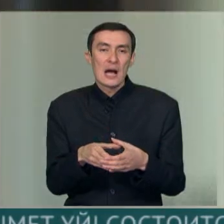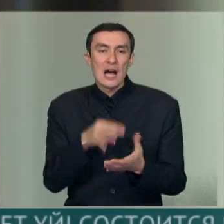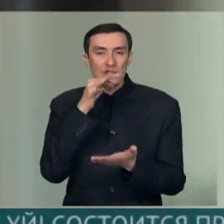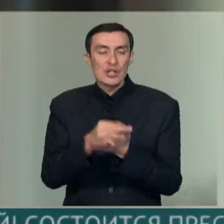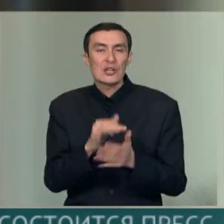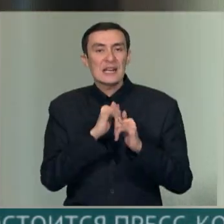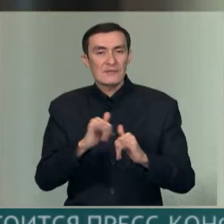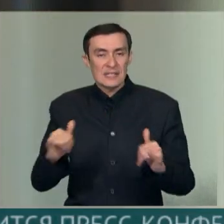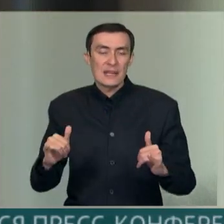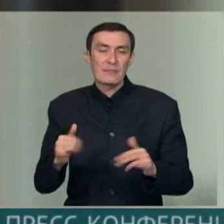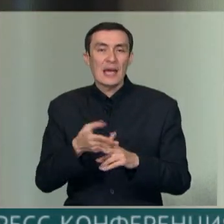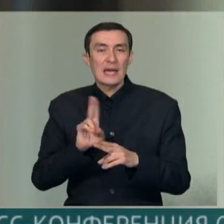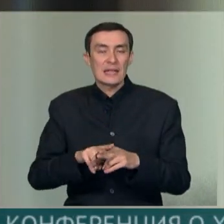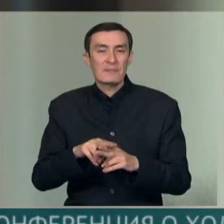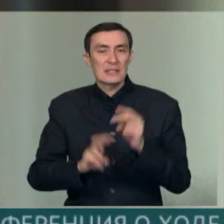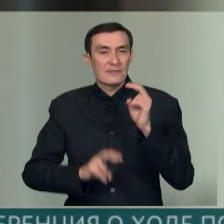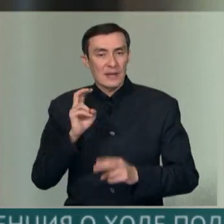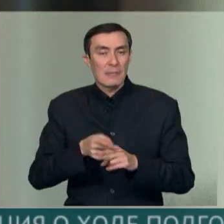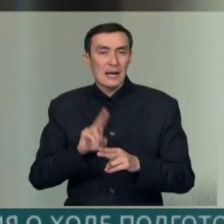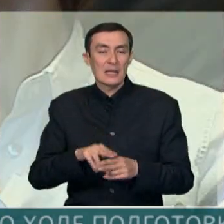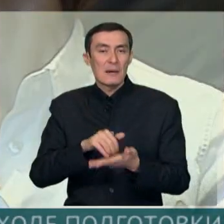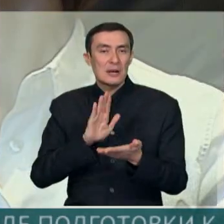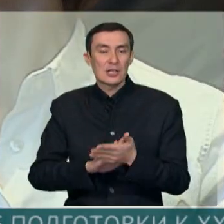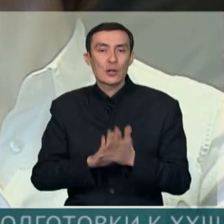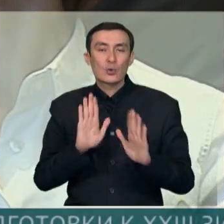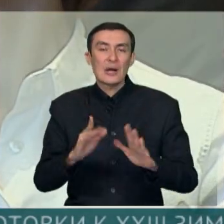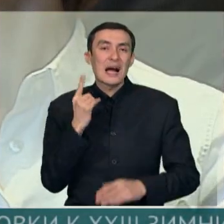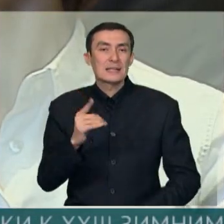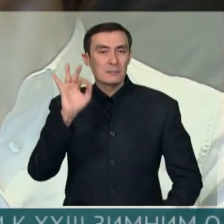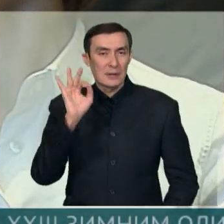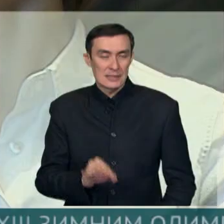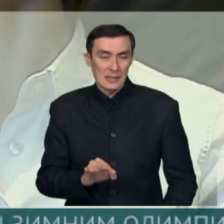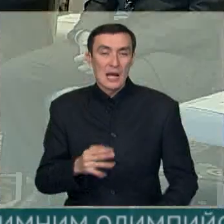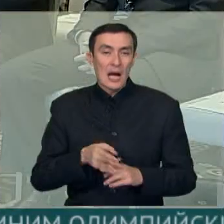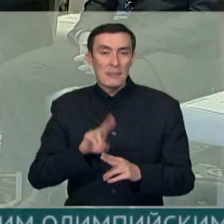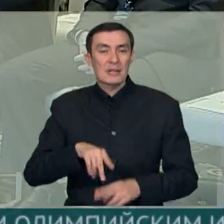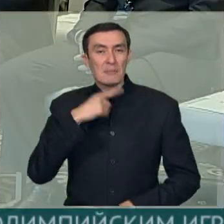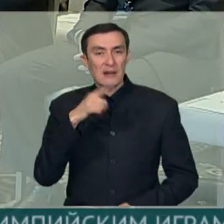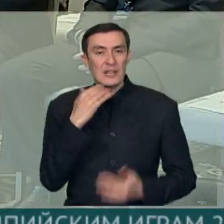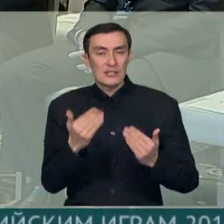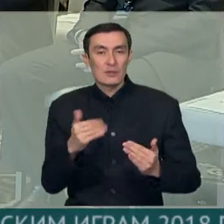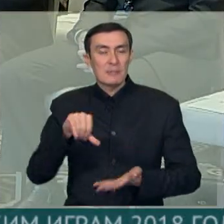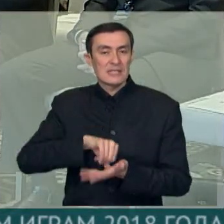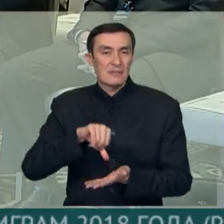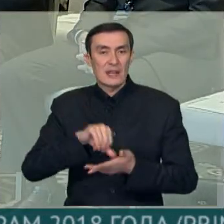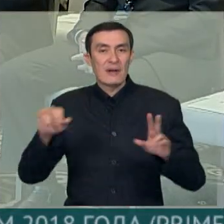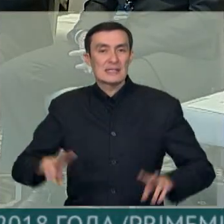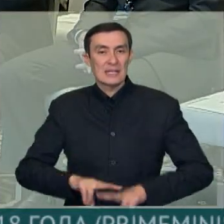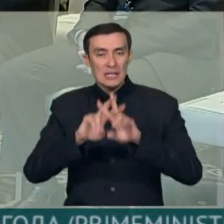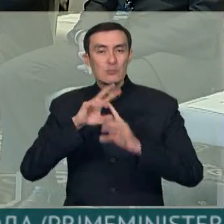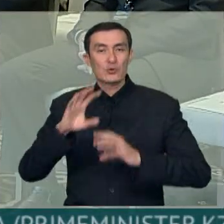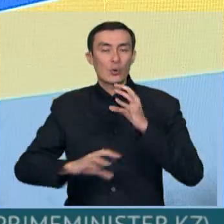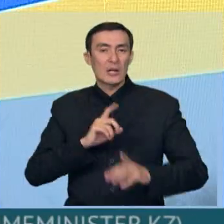ответственной за развитие этой сферы. Пока этот показатель достигает 1%. Об этом говорили сегодня представители в Астане